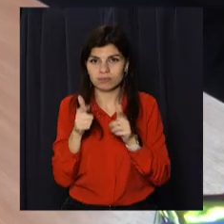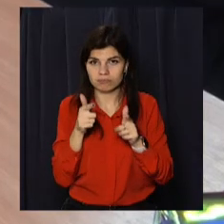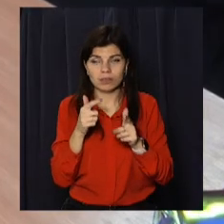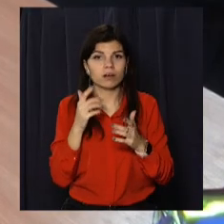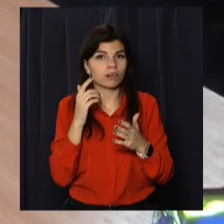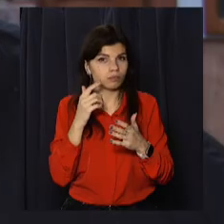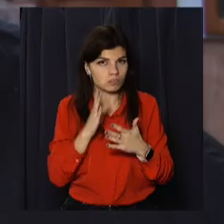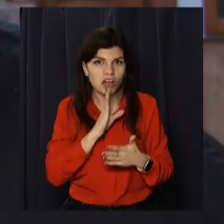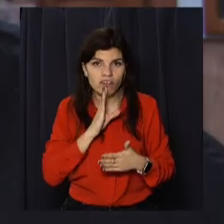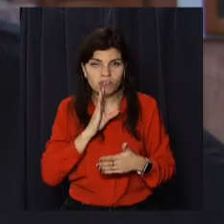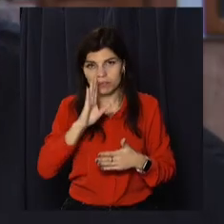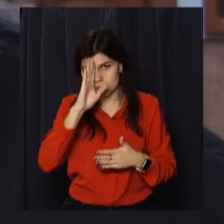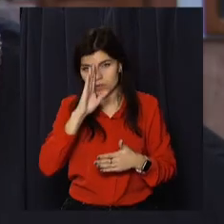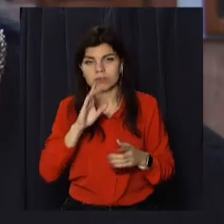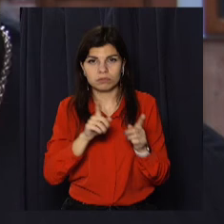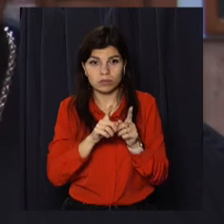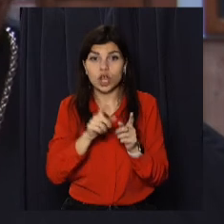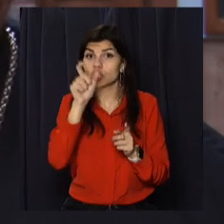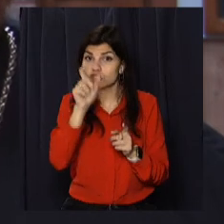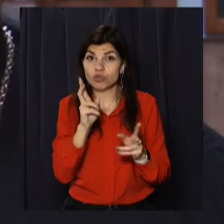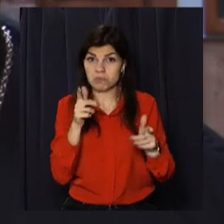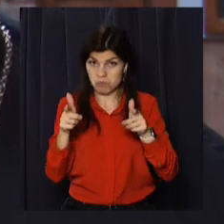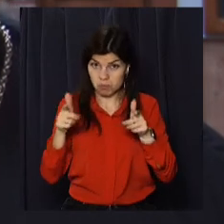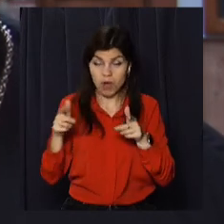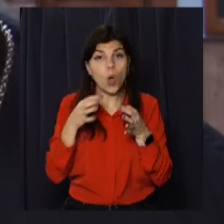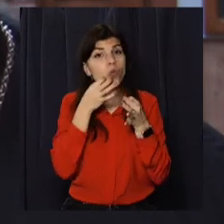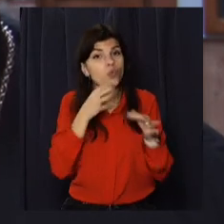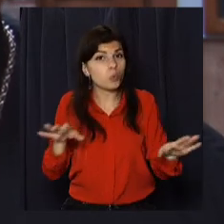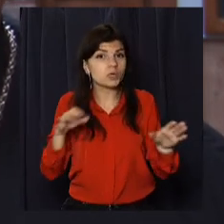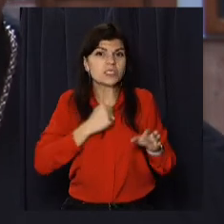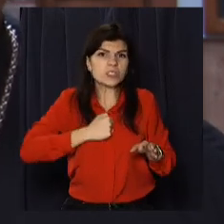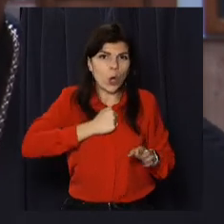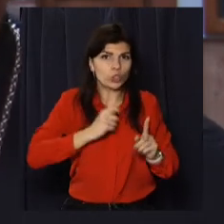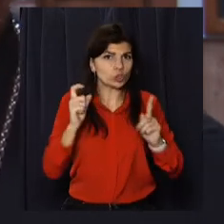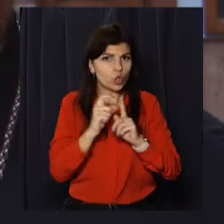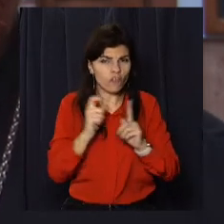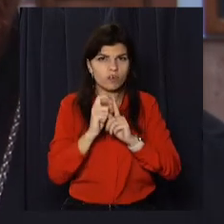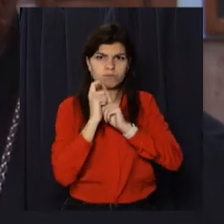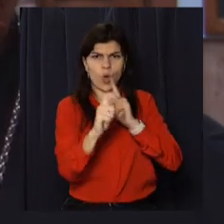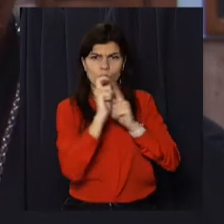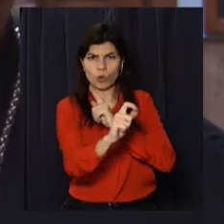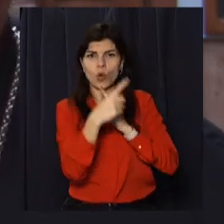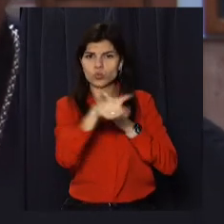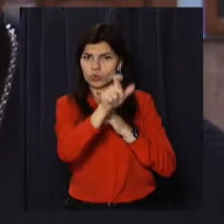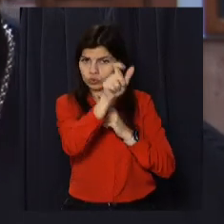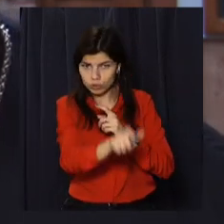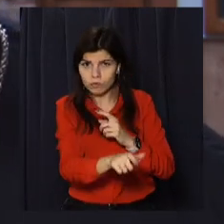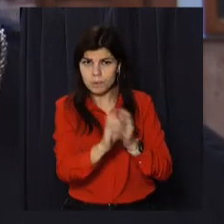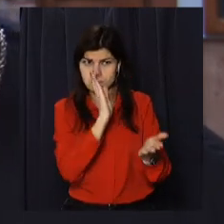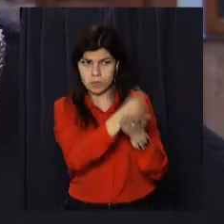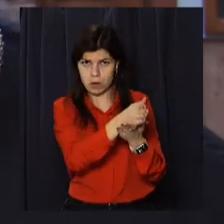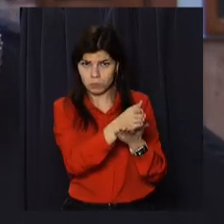дівчат. Чоловік, який произносить матерні слова або будь-які злі слова в адрес другого чоловіка,